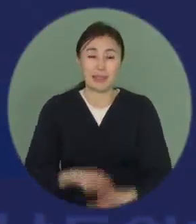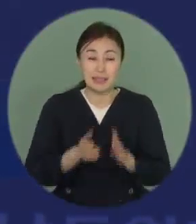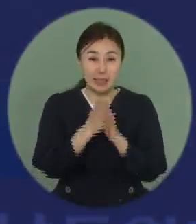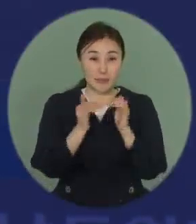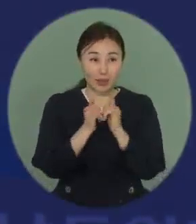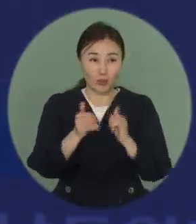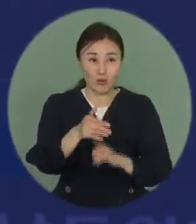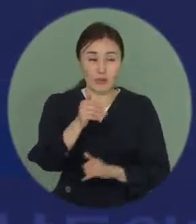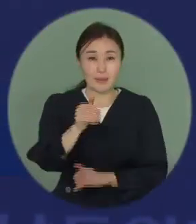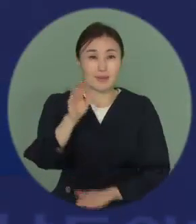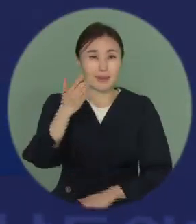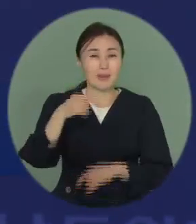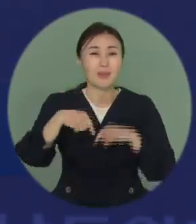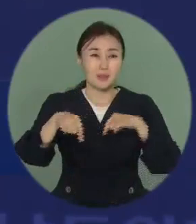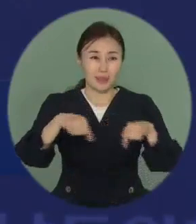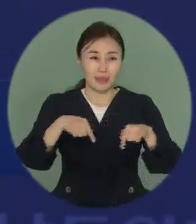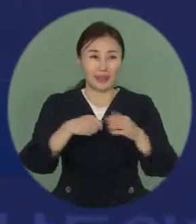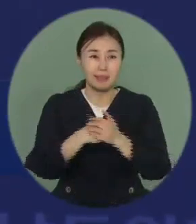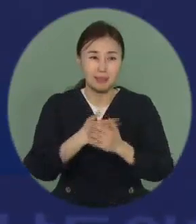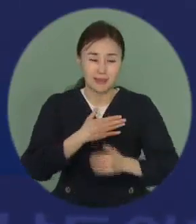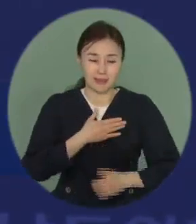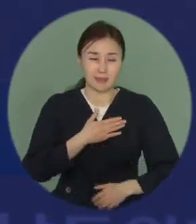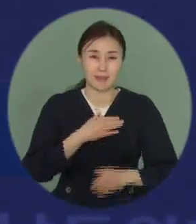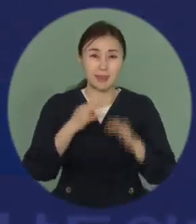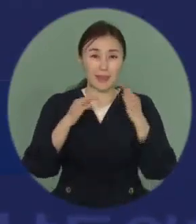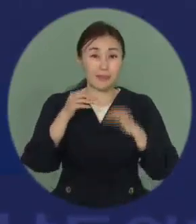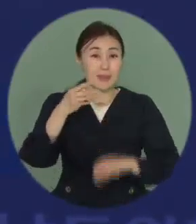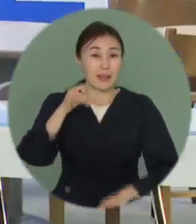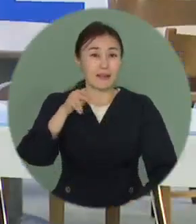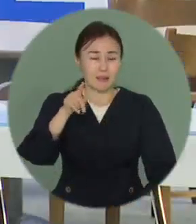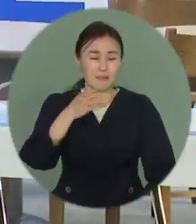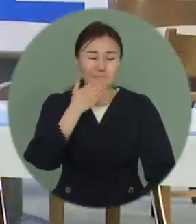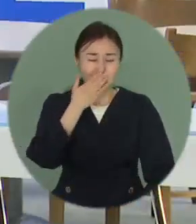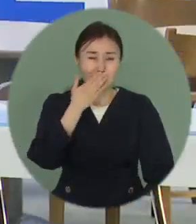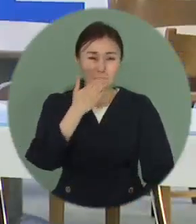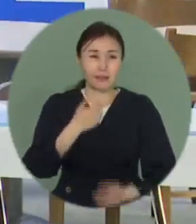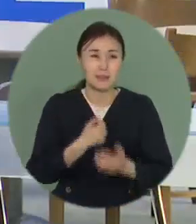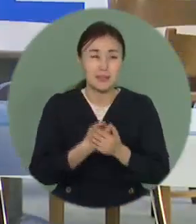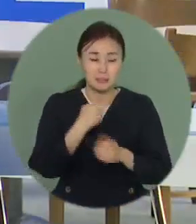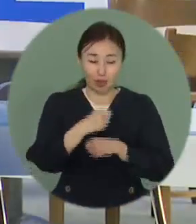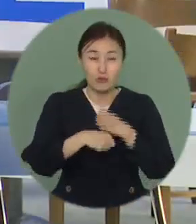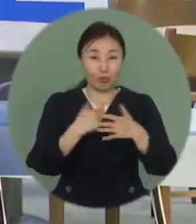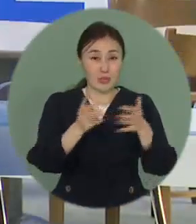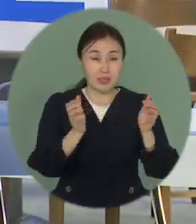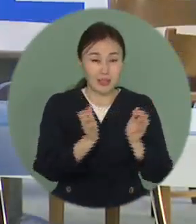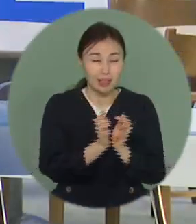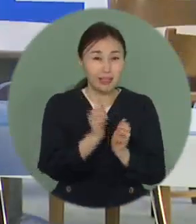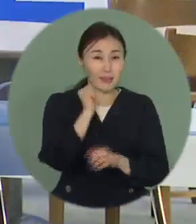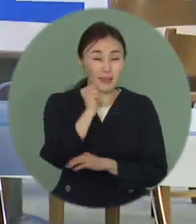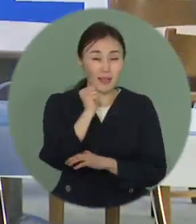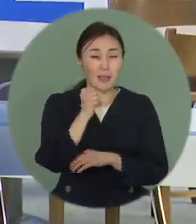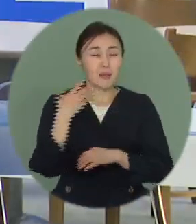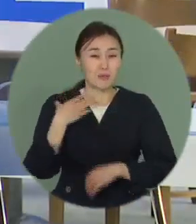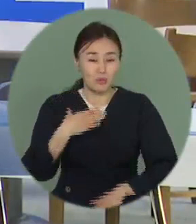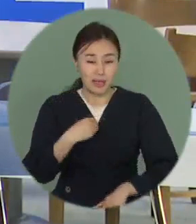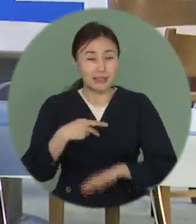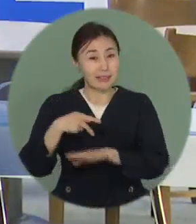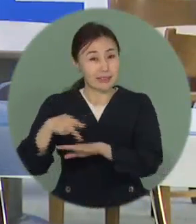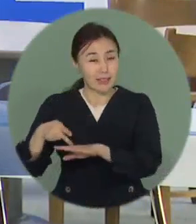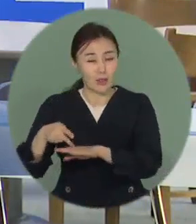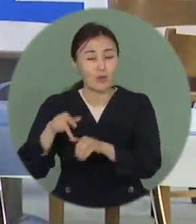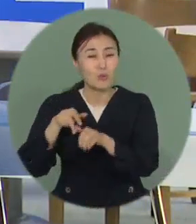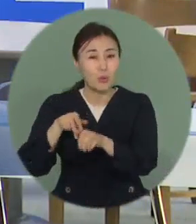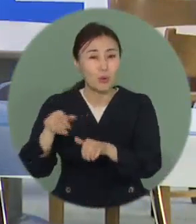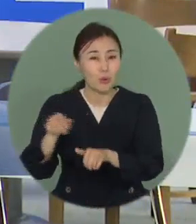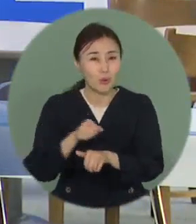시민이 주인되는 정치 저 김태이 할 수 있습니다 더불어민주당 영무 신한 후보로서